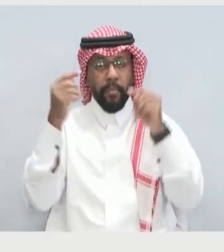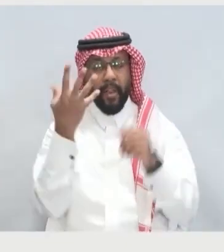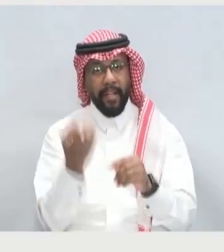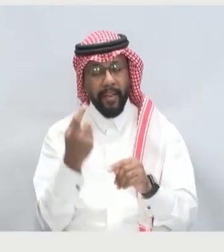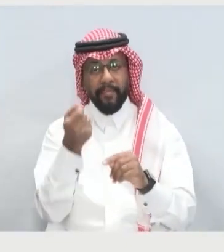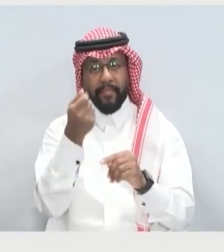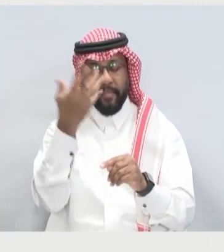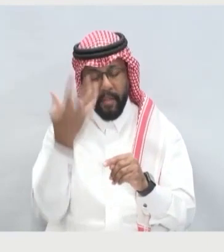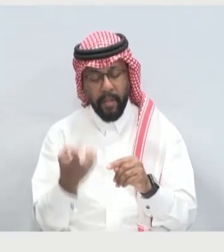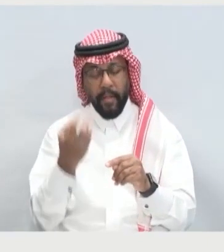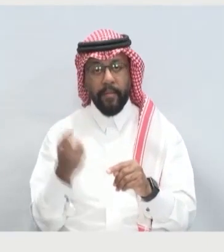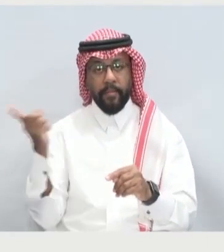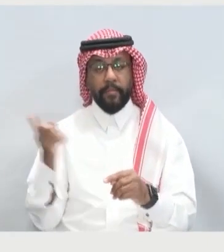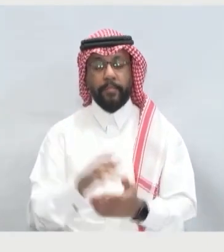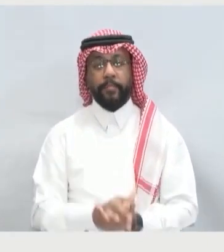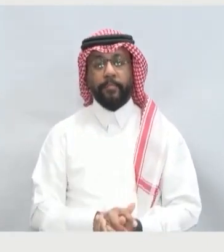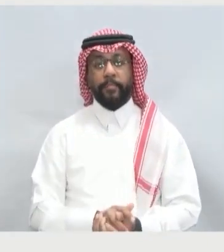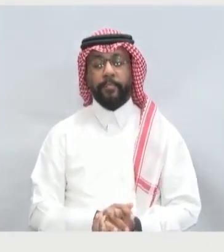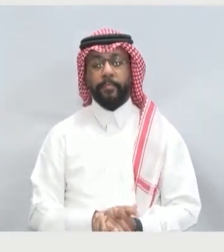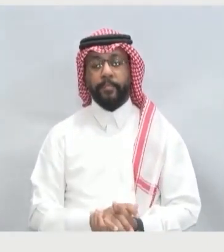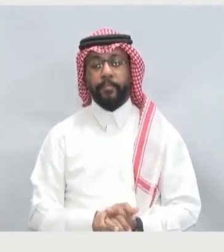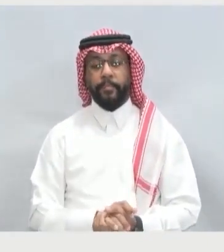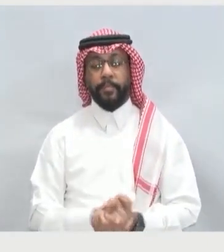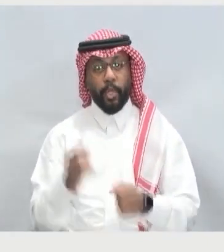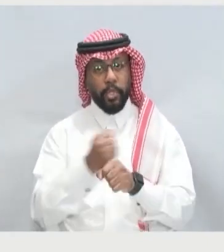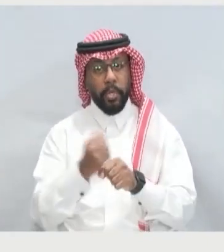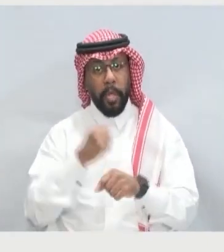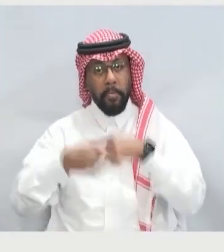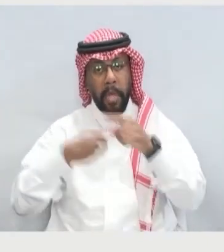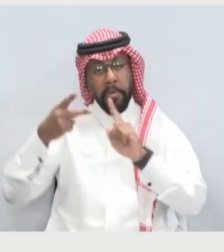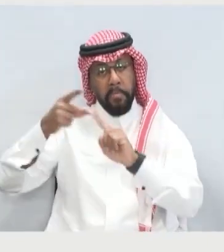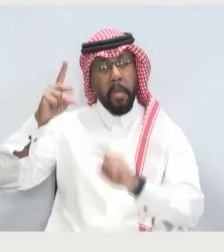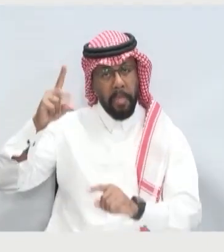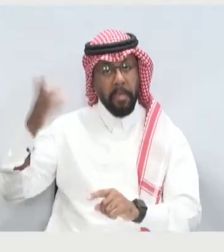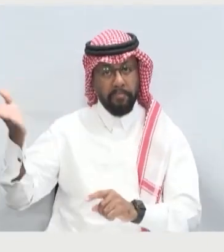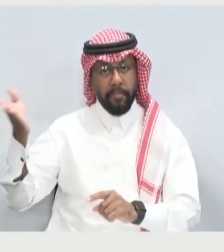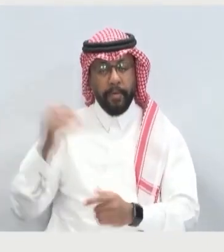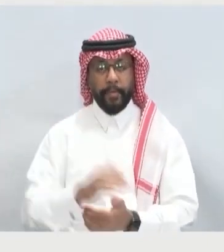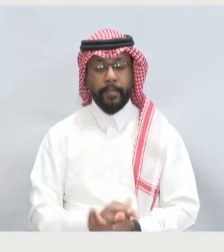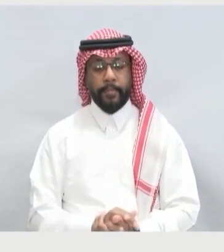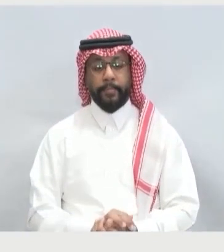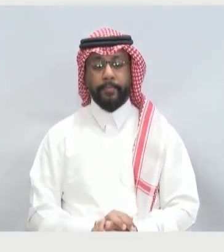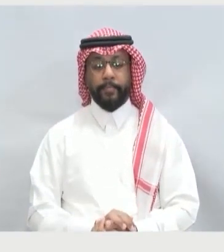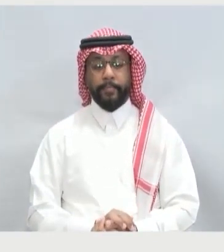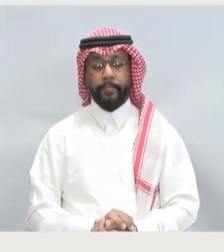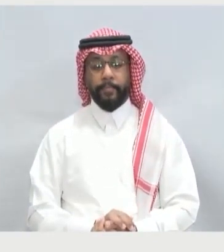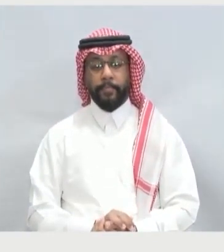لذلك لابد ان يتم ايضاحها في قائمه قائمه المركز المالي او الميزانيه